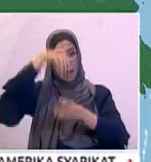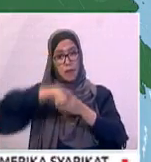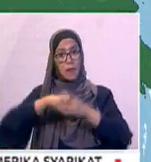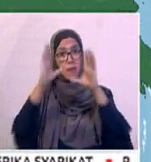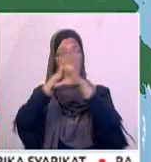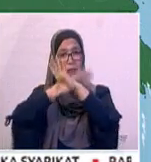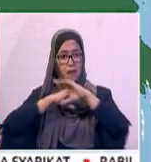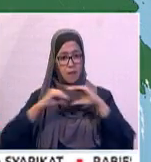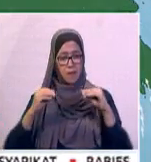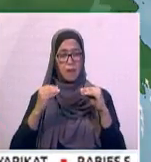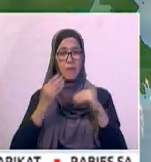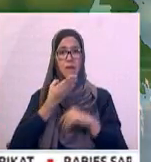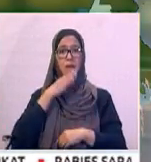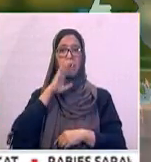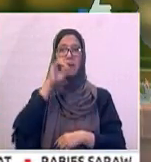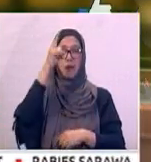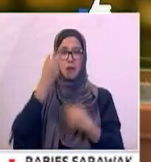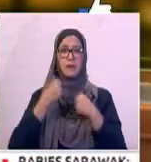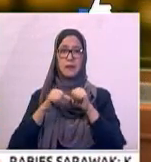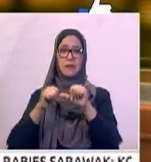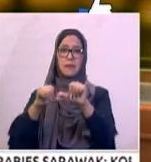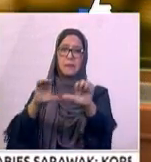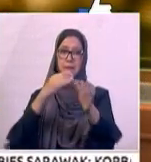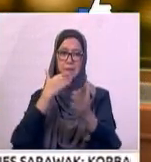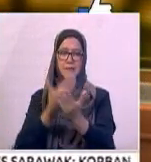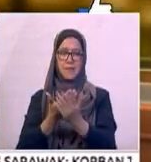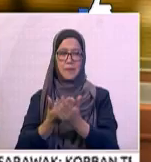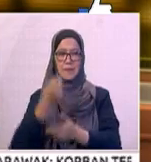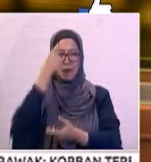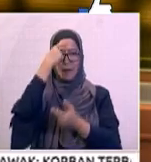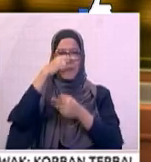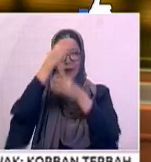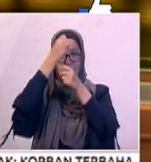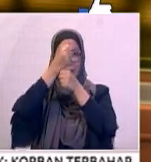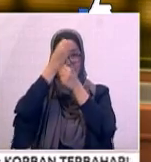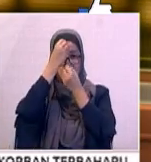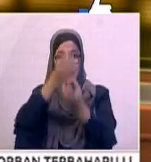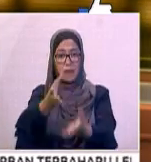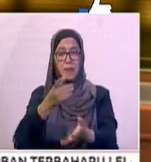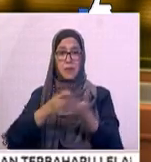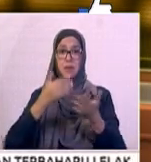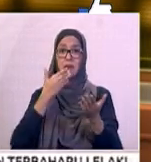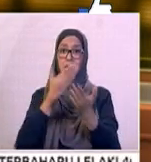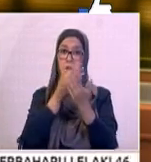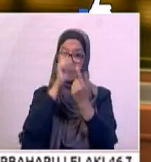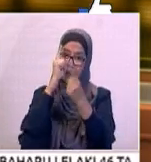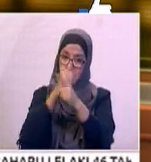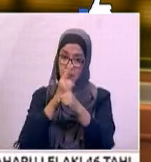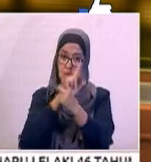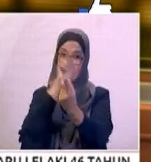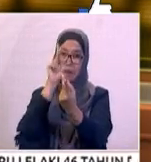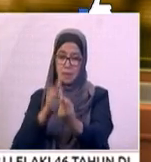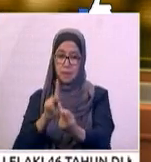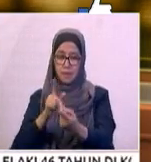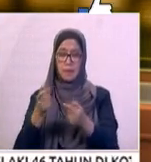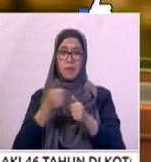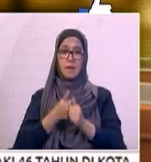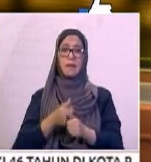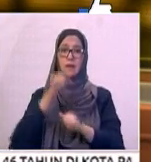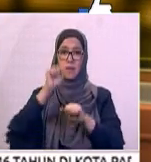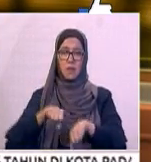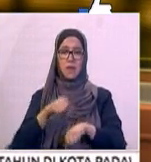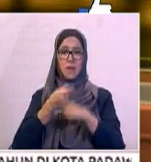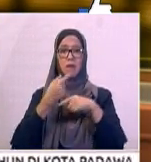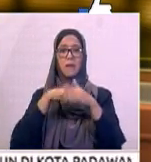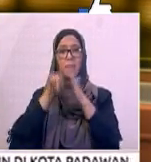alhamdulillah dalam keadaan baik. Baiklah, bagi mendapat maklumat yang sahih dan juga terkini, anda boleh layari laman saung kami di